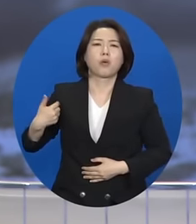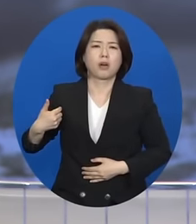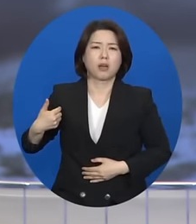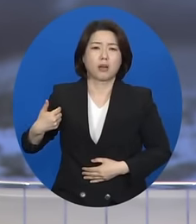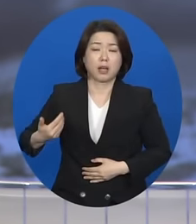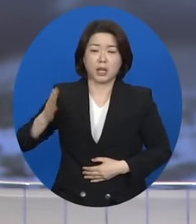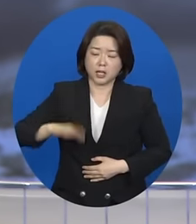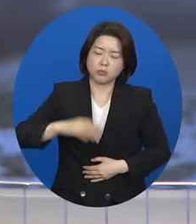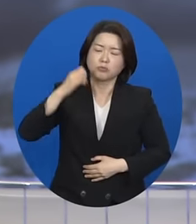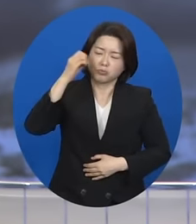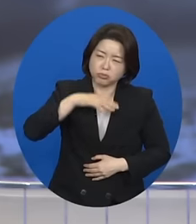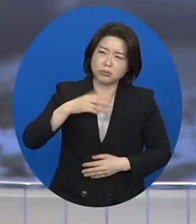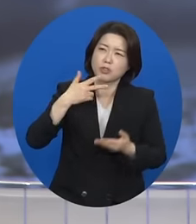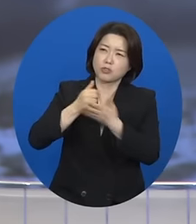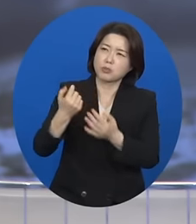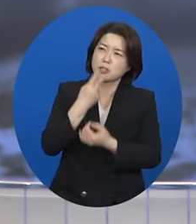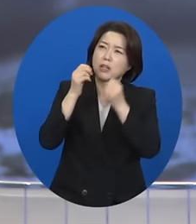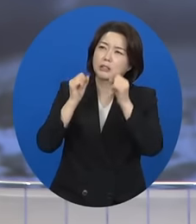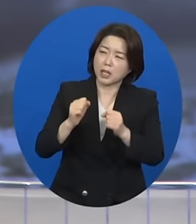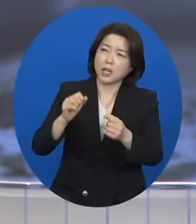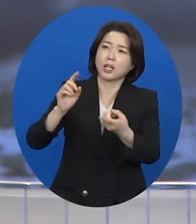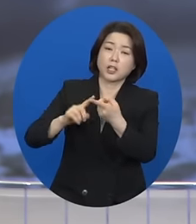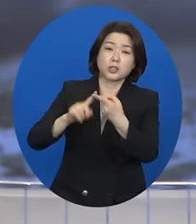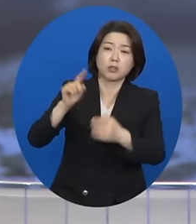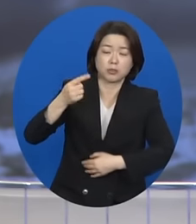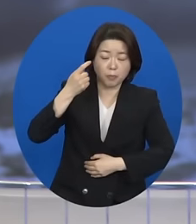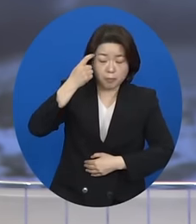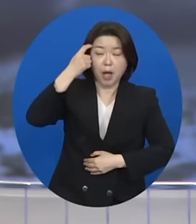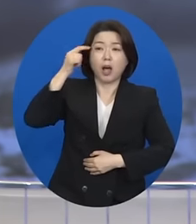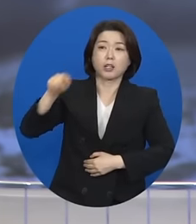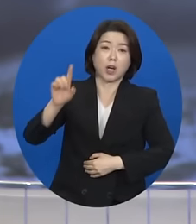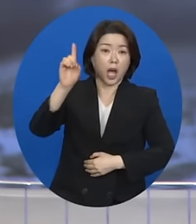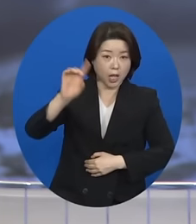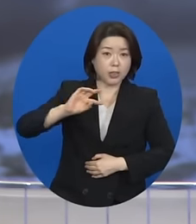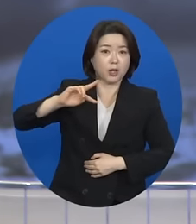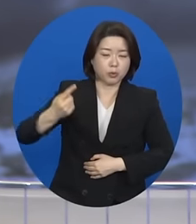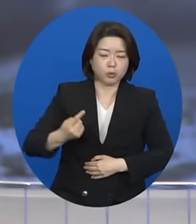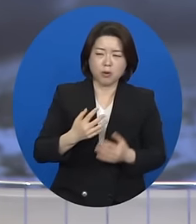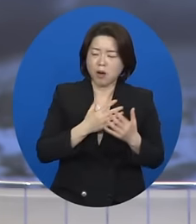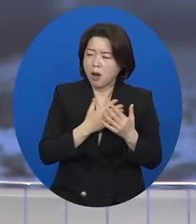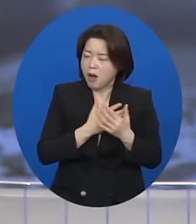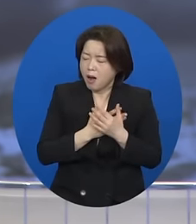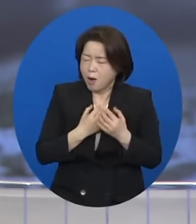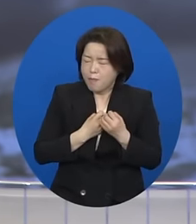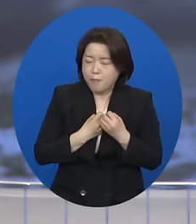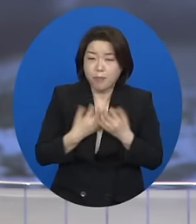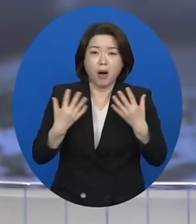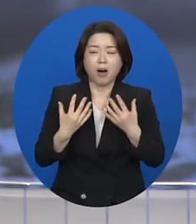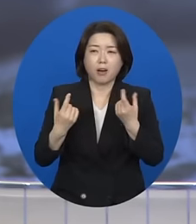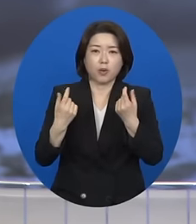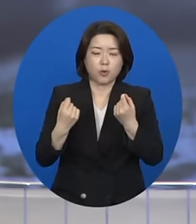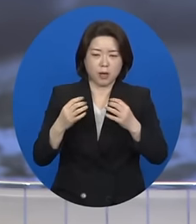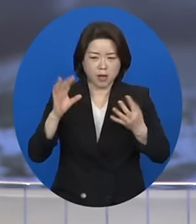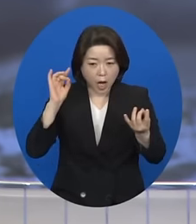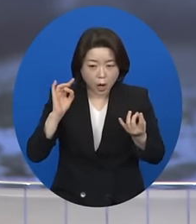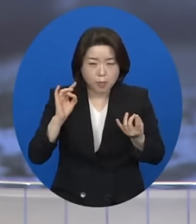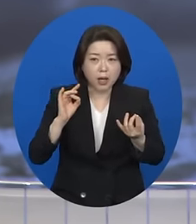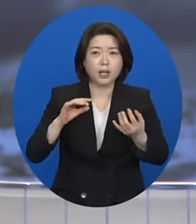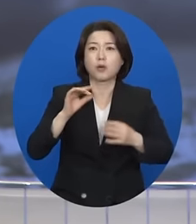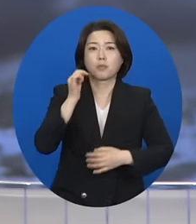그저 그 주님이 살아계시다는 것을 것만으로도 심장이 질 것 같고 저 가히 있을 수